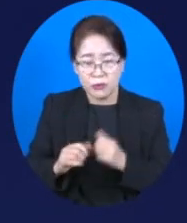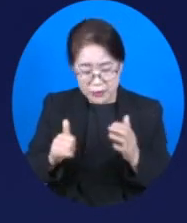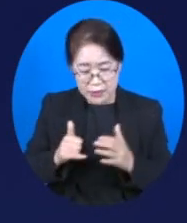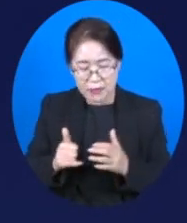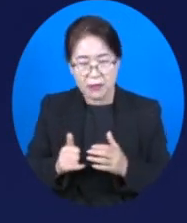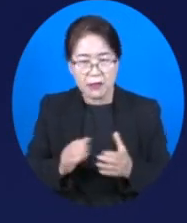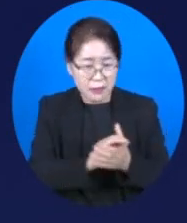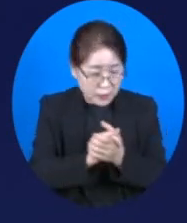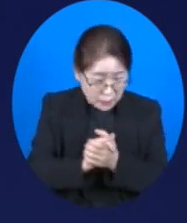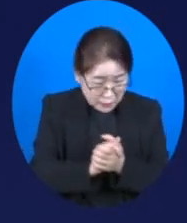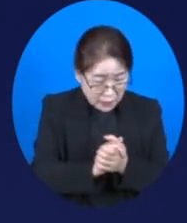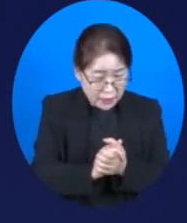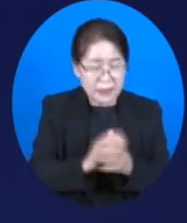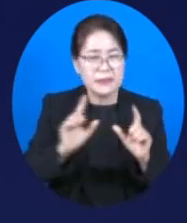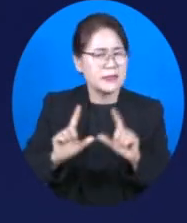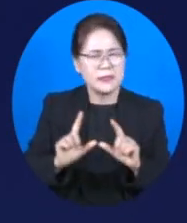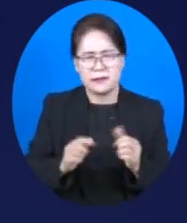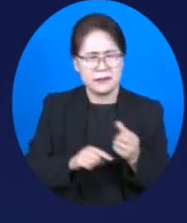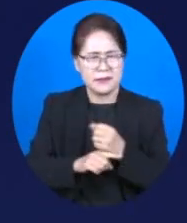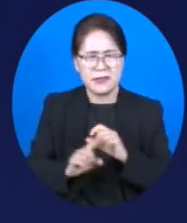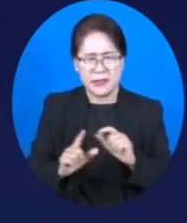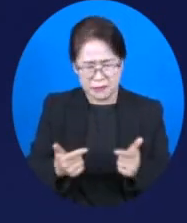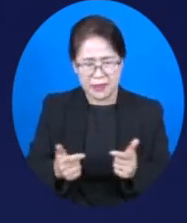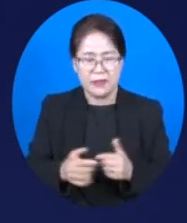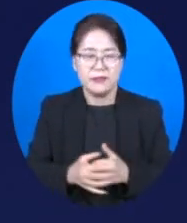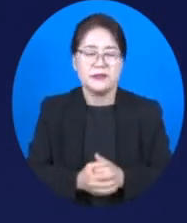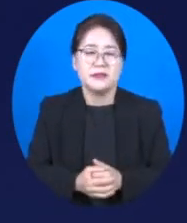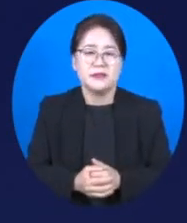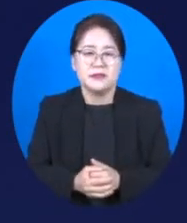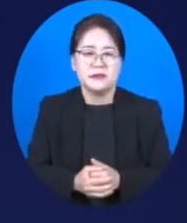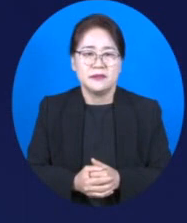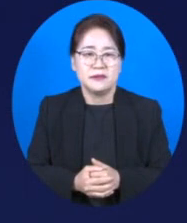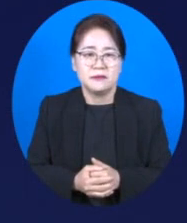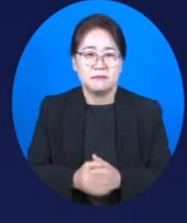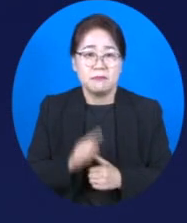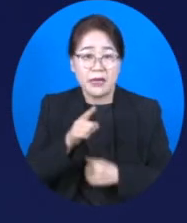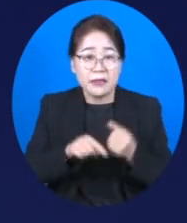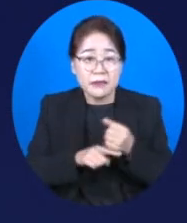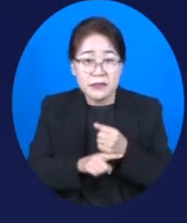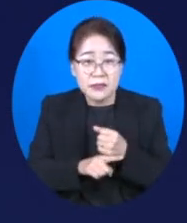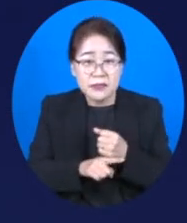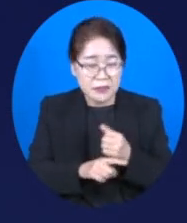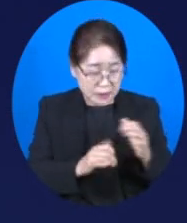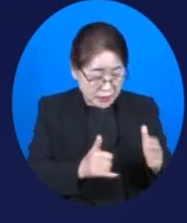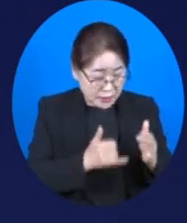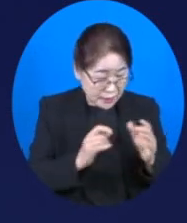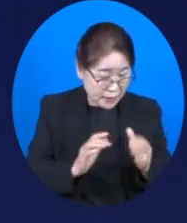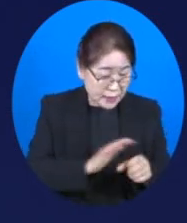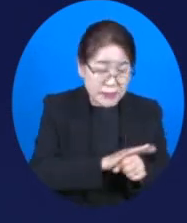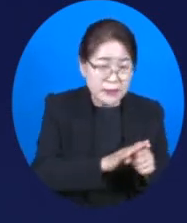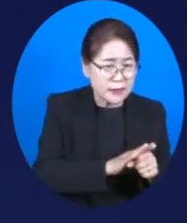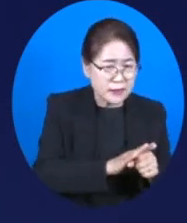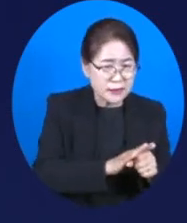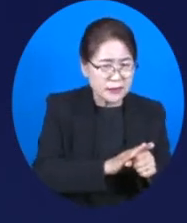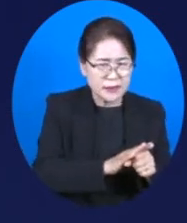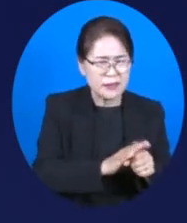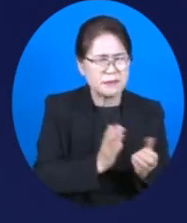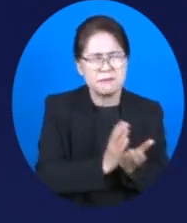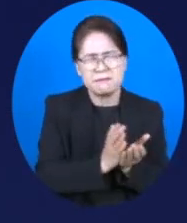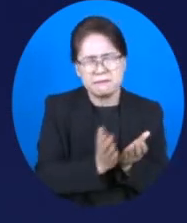세상과 벗대어 살아가라는 말이 아닙니다. 이 말은 세상을 사랑하라는 말도 아닙니다.